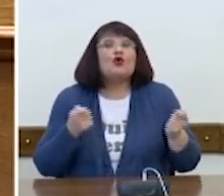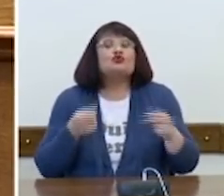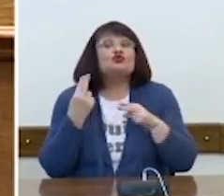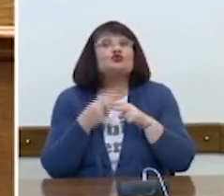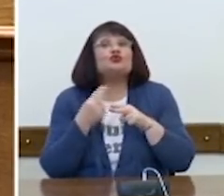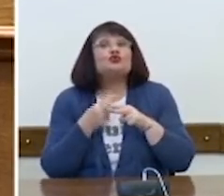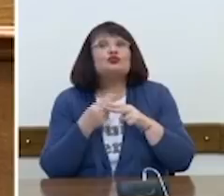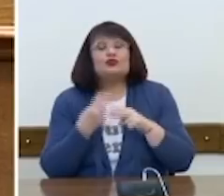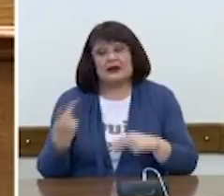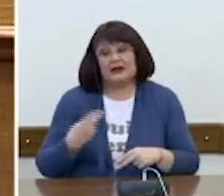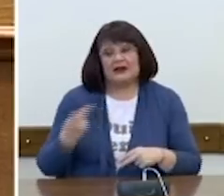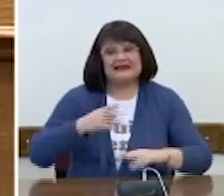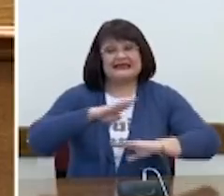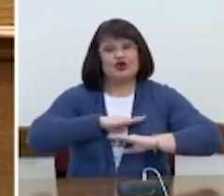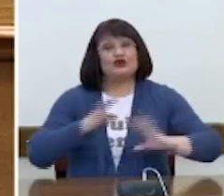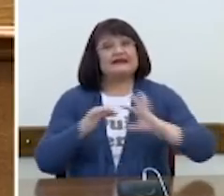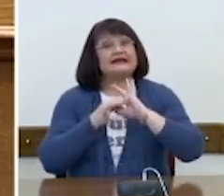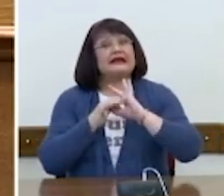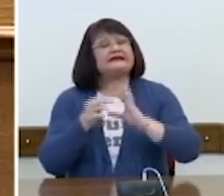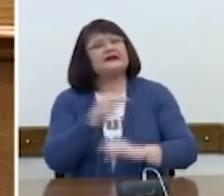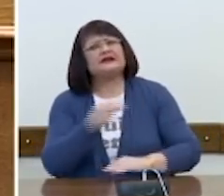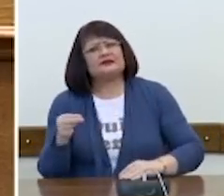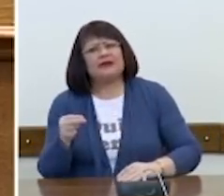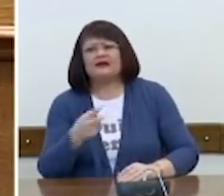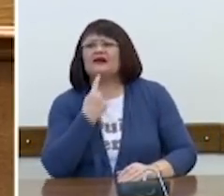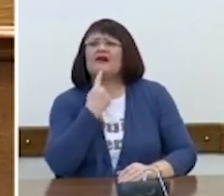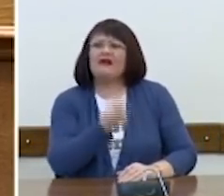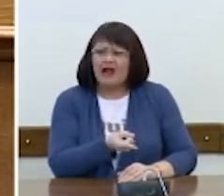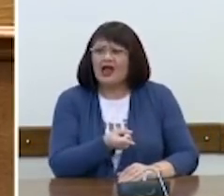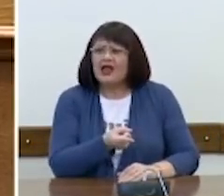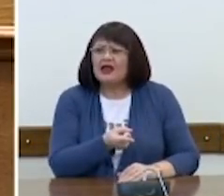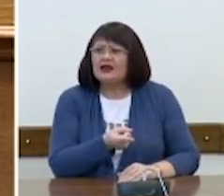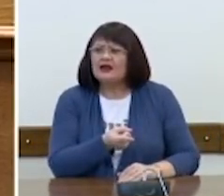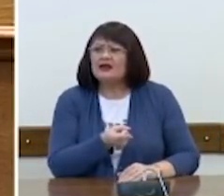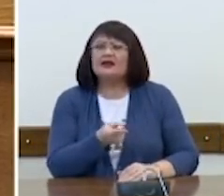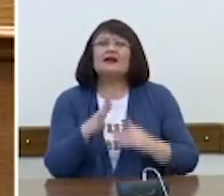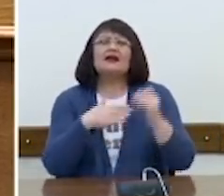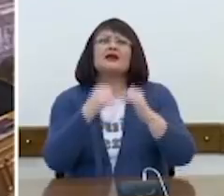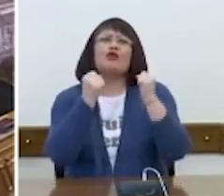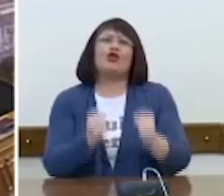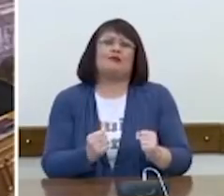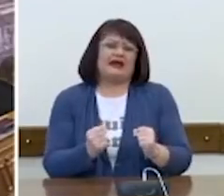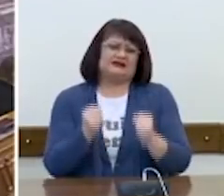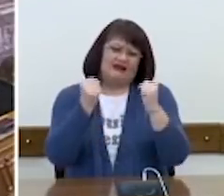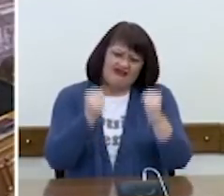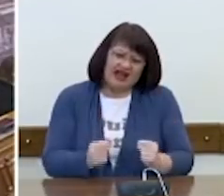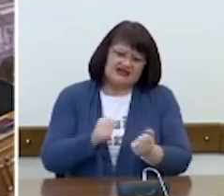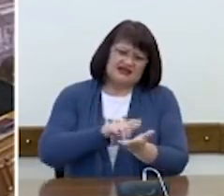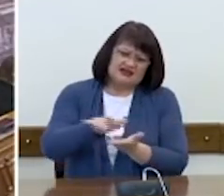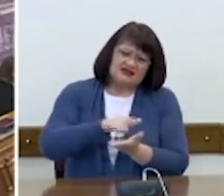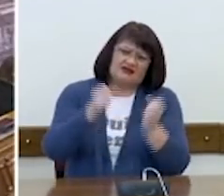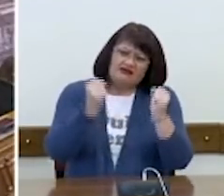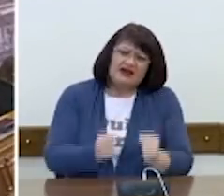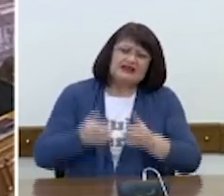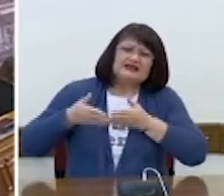διμερή στρατιωτική συνεργασία. Ουσιαστικά μιλάει για διάθεση υποδομών της χώρας ως βάσεων για τις